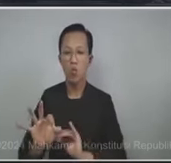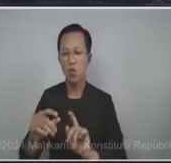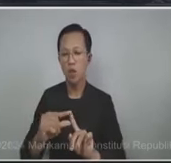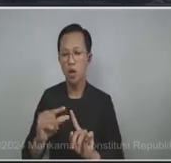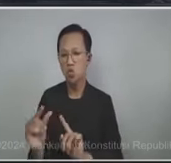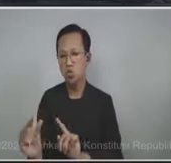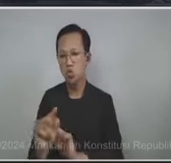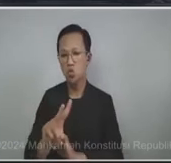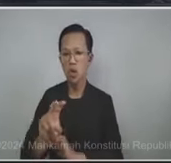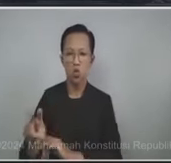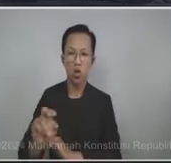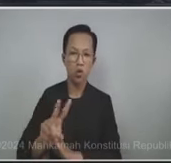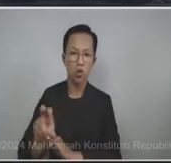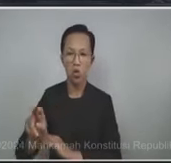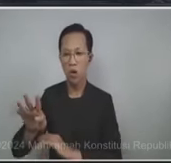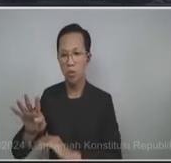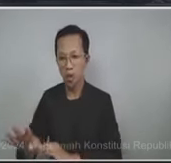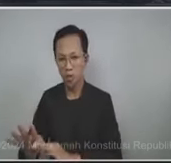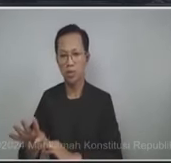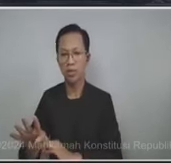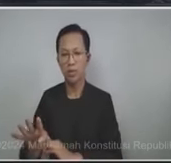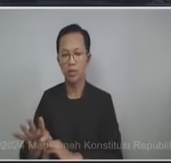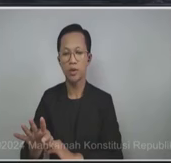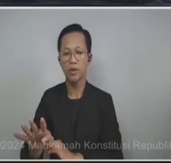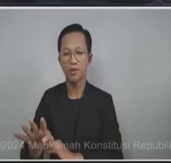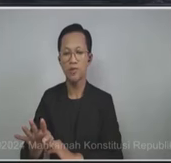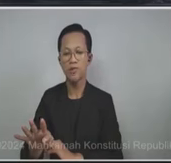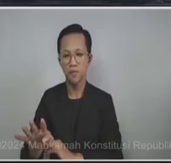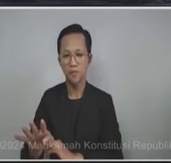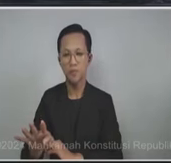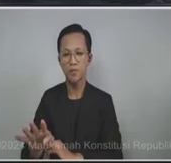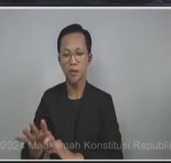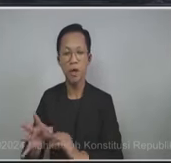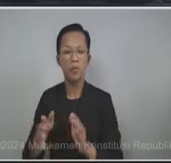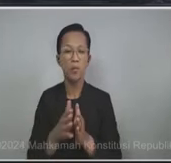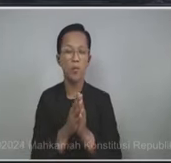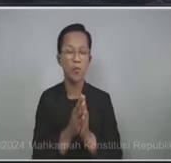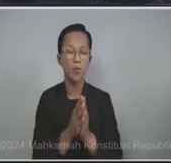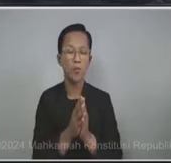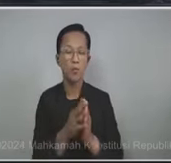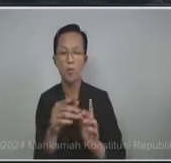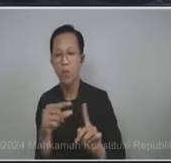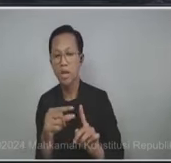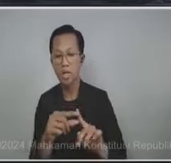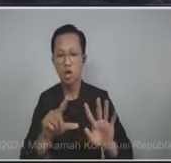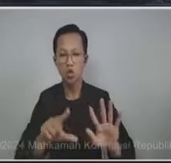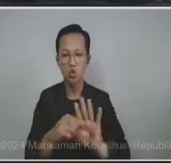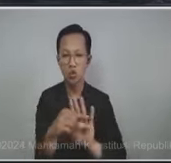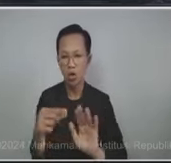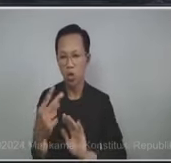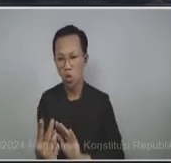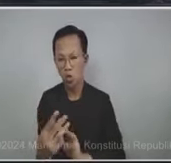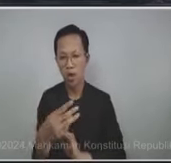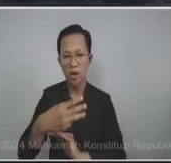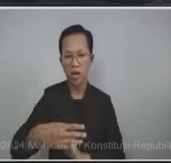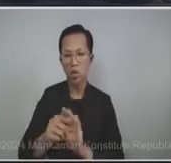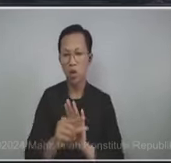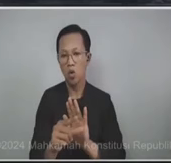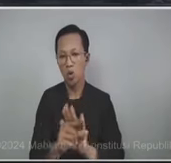22 Romawi Gar 2024 yaitu norma pasal 7 ayat 2 huruf e 10 2016 dan